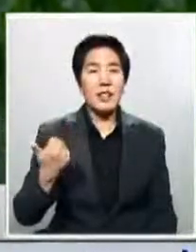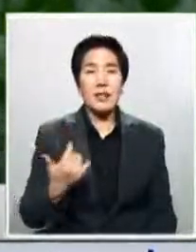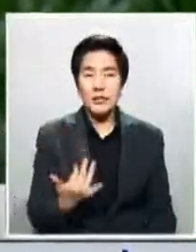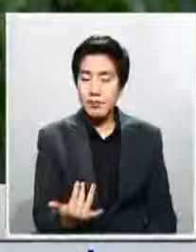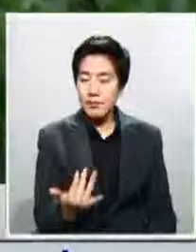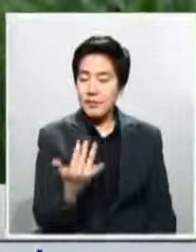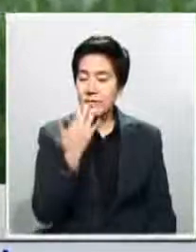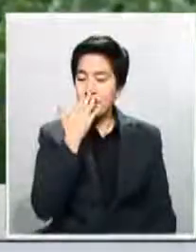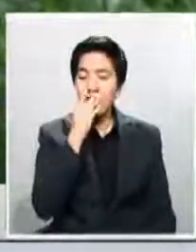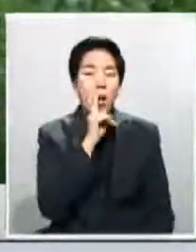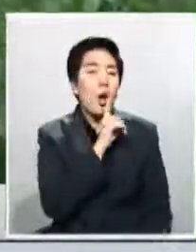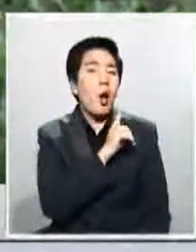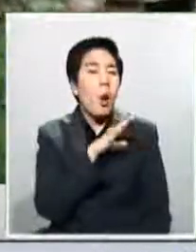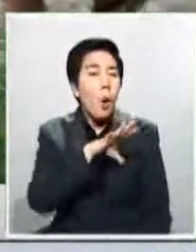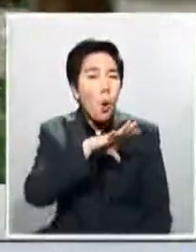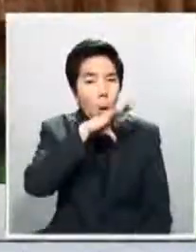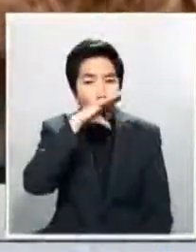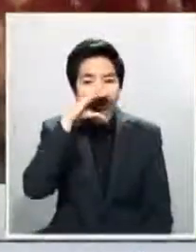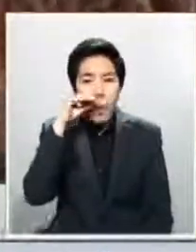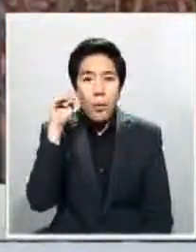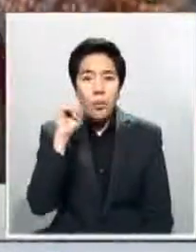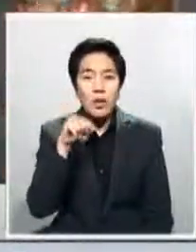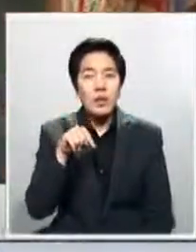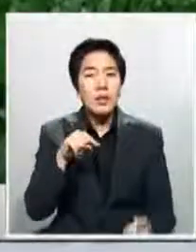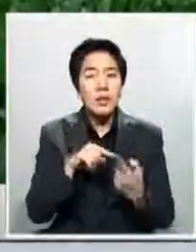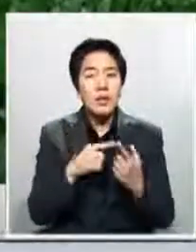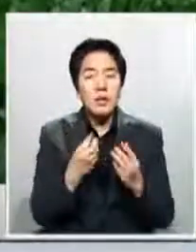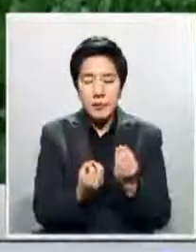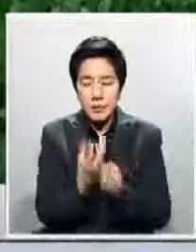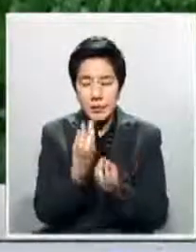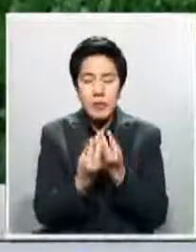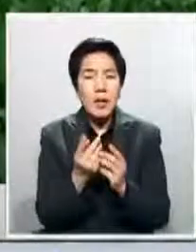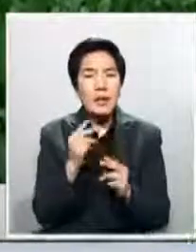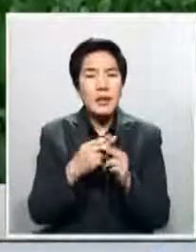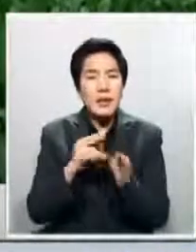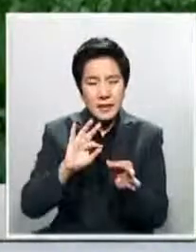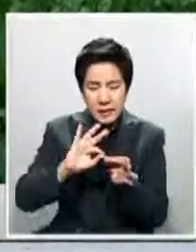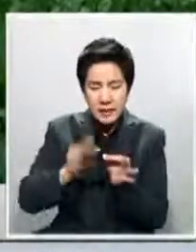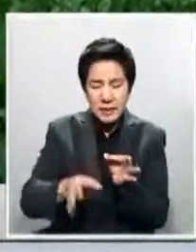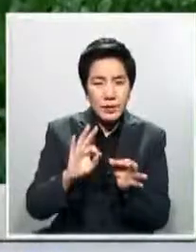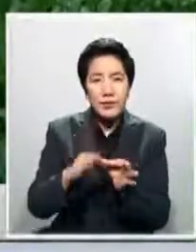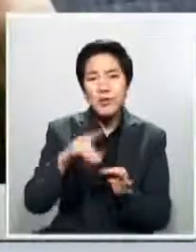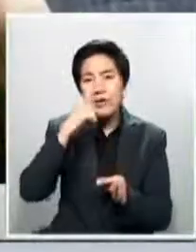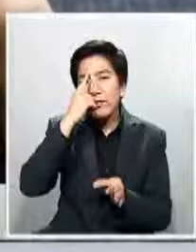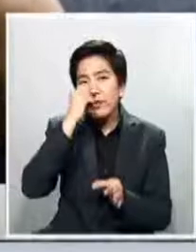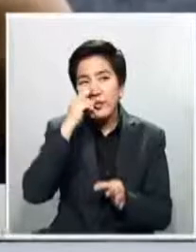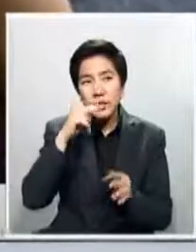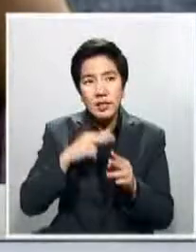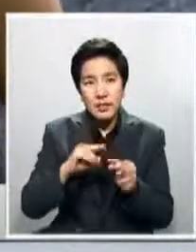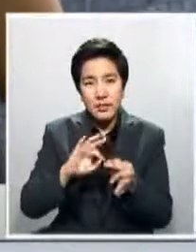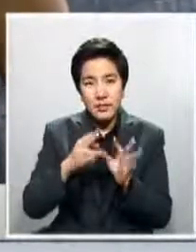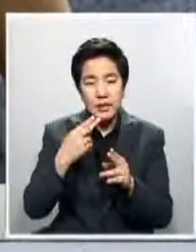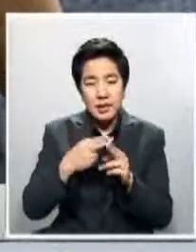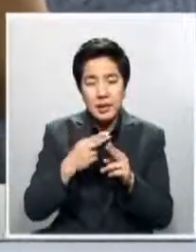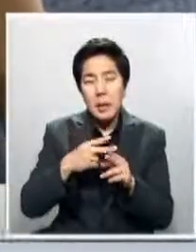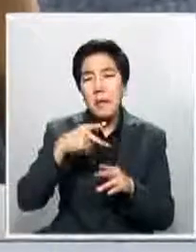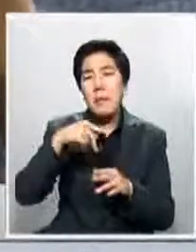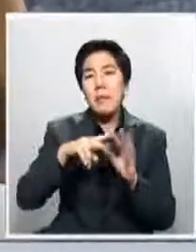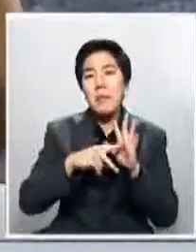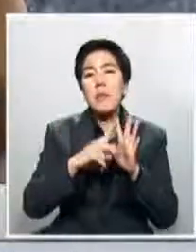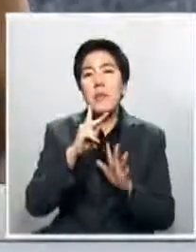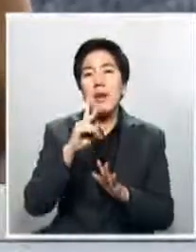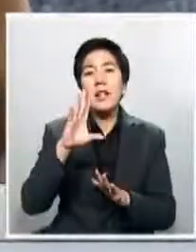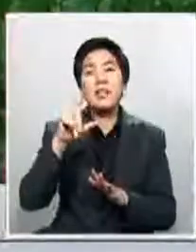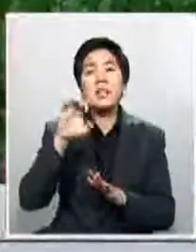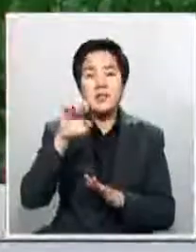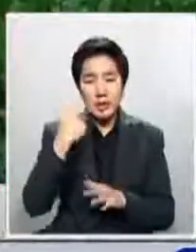ไรอยู่แถวๆเนี้ยพี ่หอมกลิ่นปักขี้ฝรั่งครับ ไว่ๆๆๆอ้า วไว่ทำไมอ่ะ เอาชีก็ต้องไหว้สิแล้วเวล